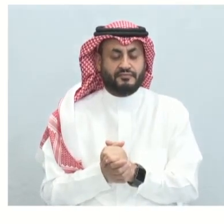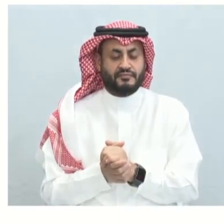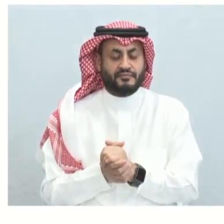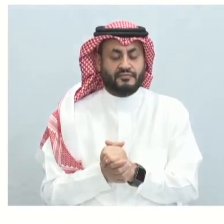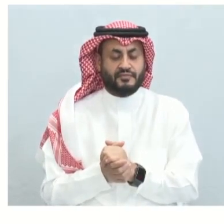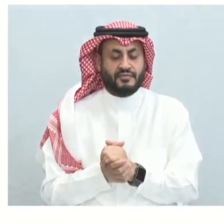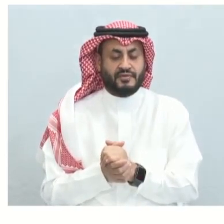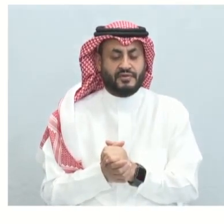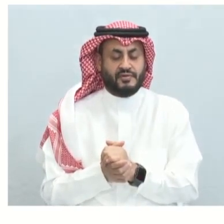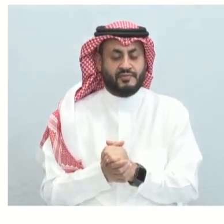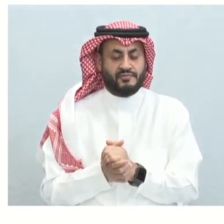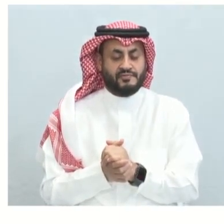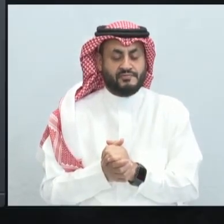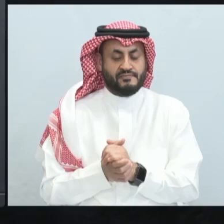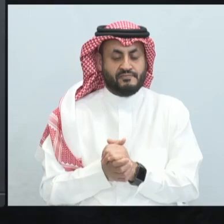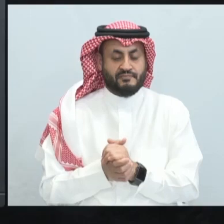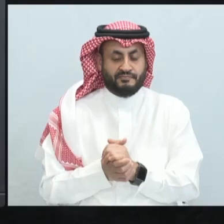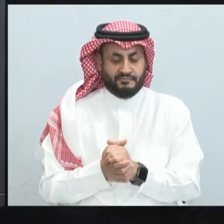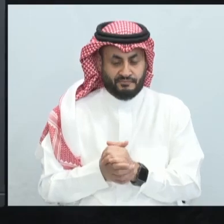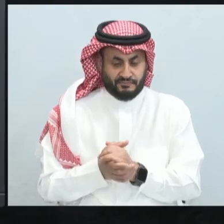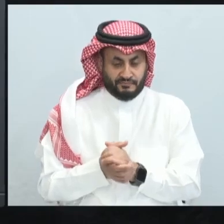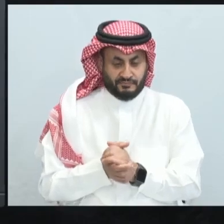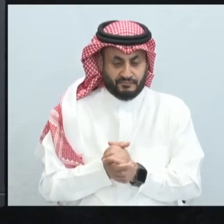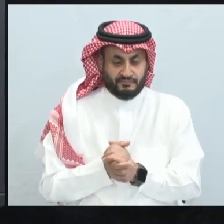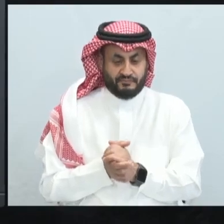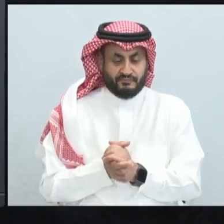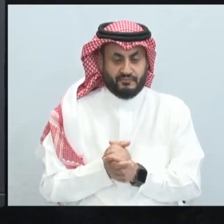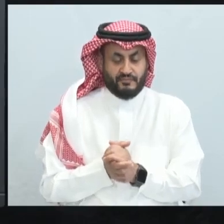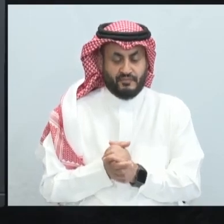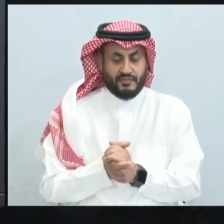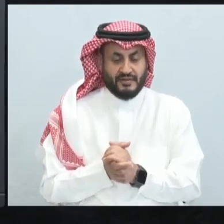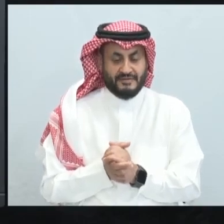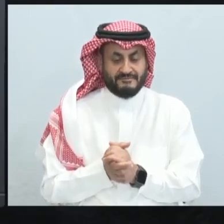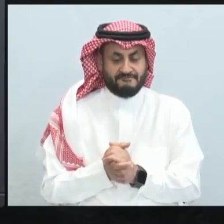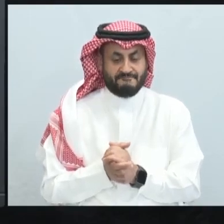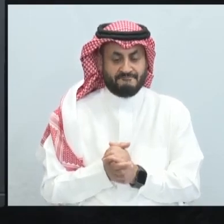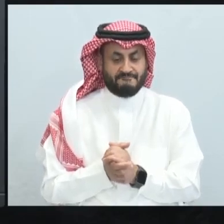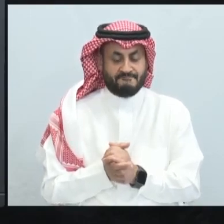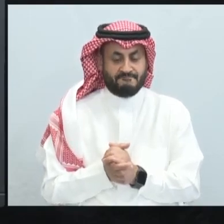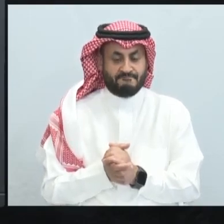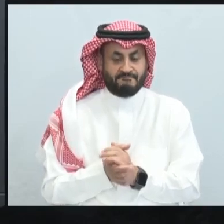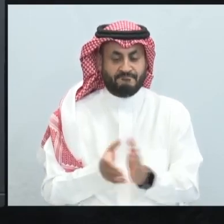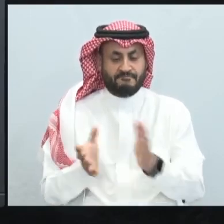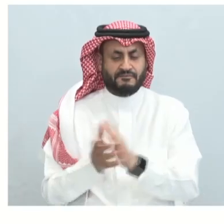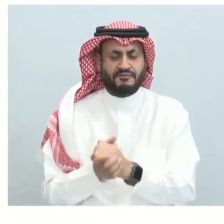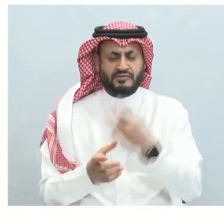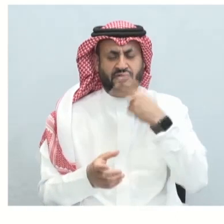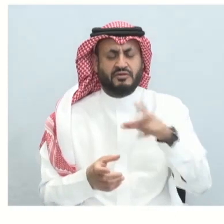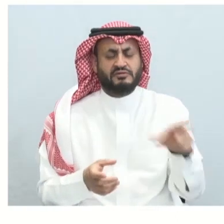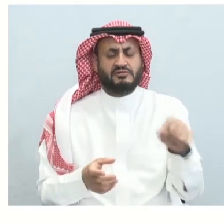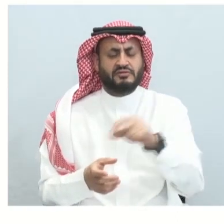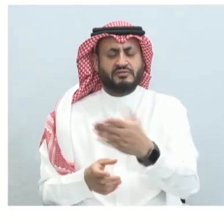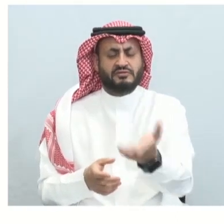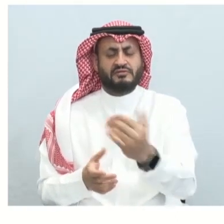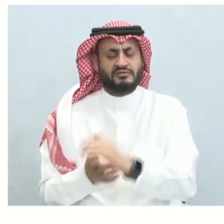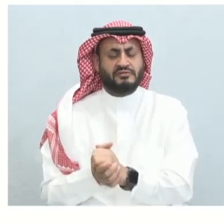نفوسهم فيلبي حاجه الصحابه رضي الله عنهم في هذا الامر نتامل الى